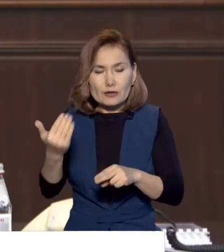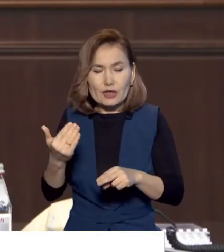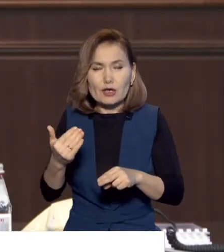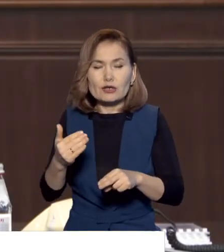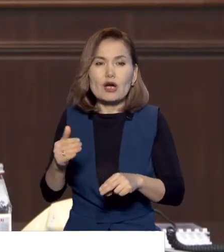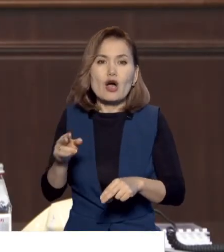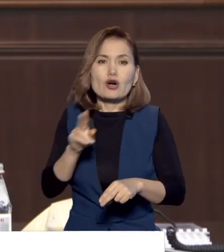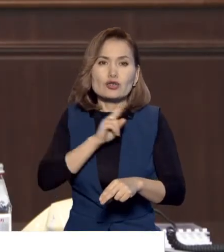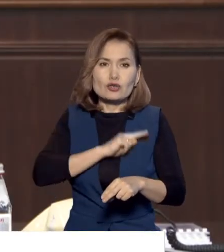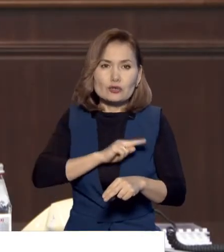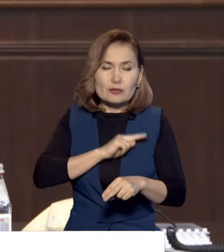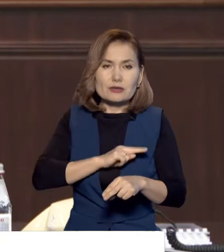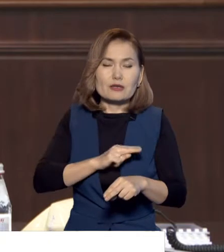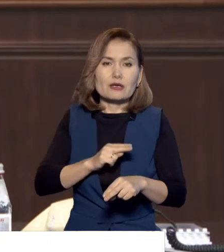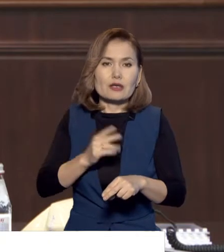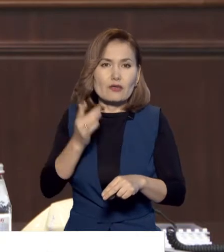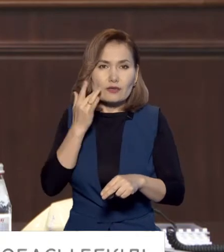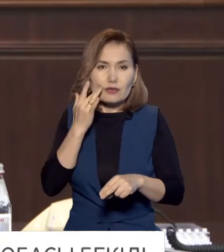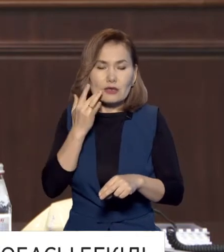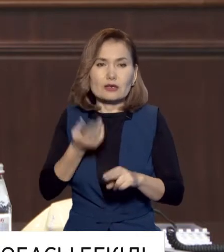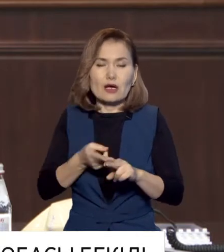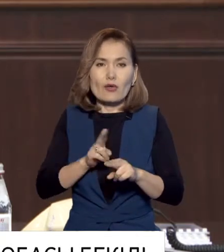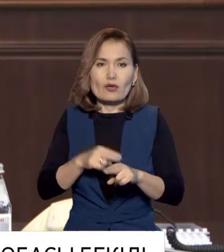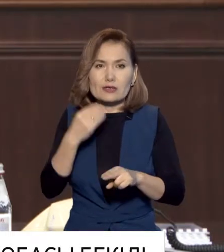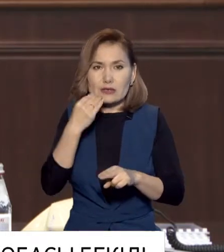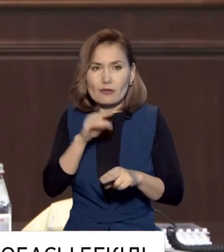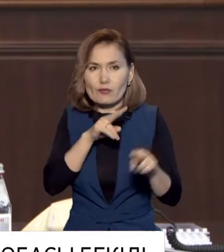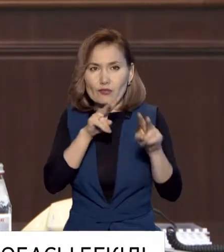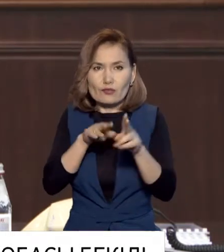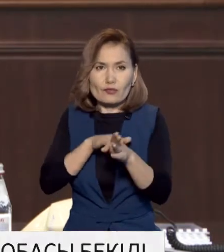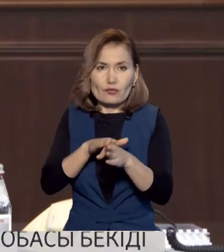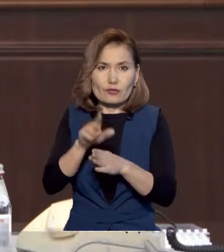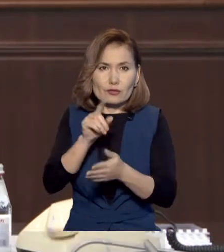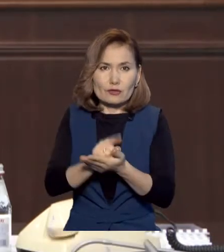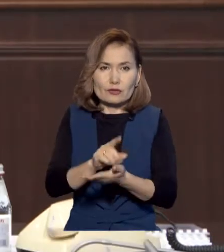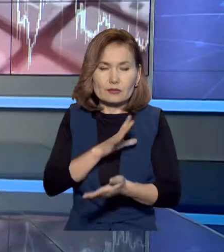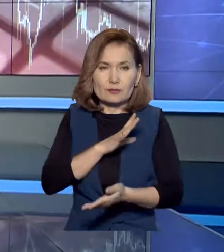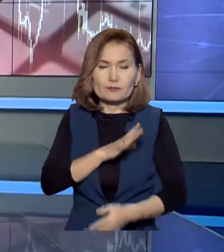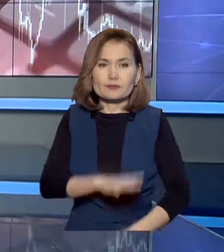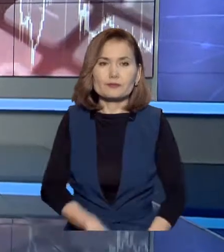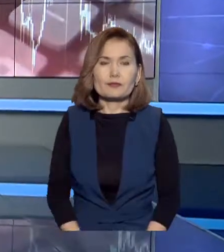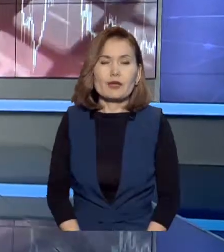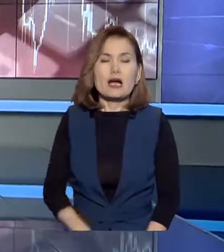тармақтардың барлығы өте маңызды, әрі олар сапалы жедел орындалуы тиіс.